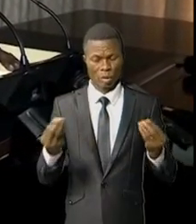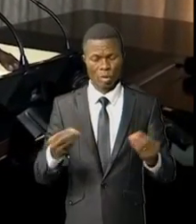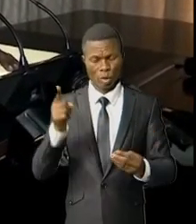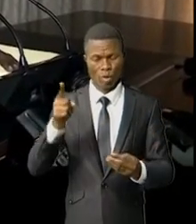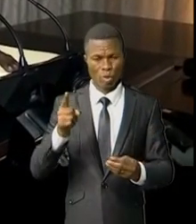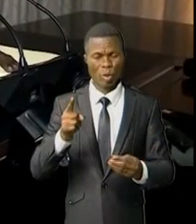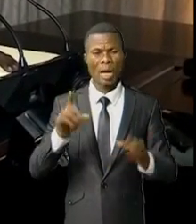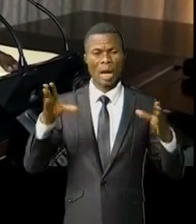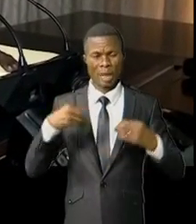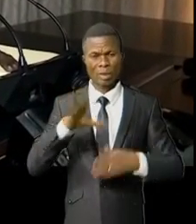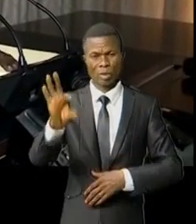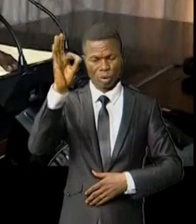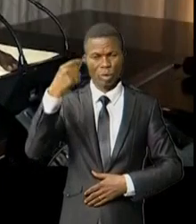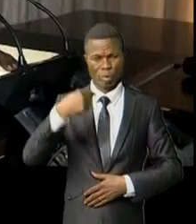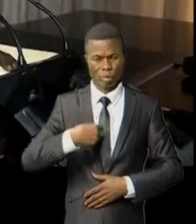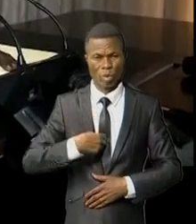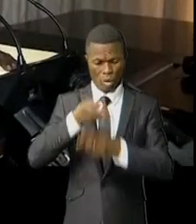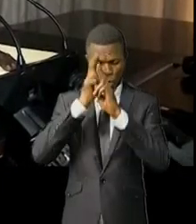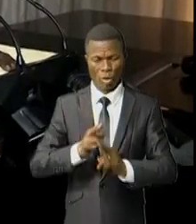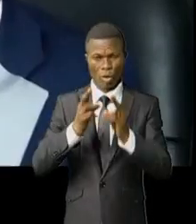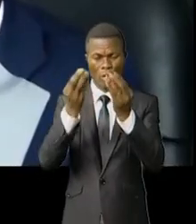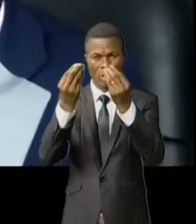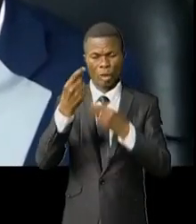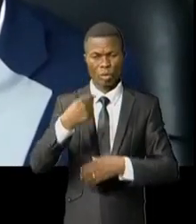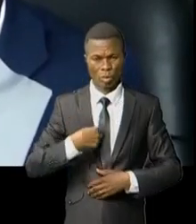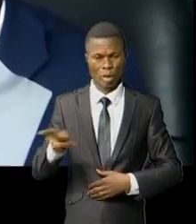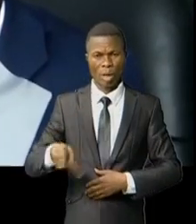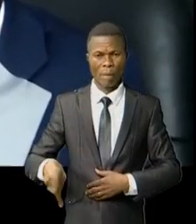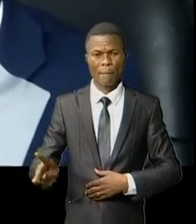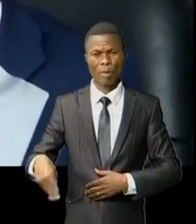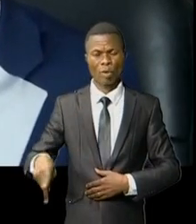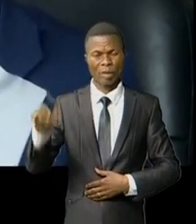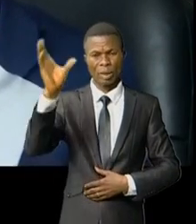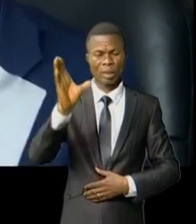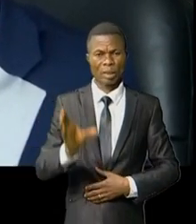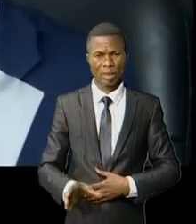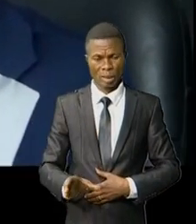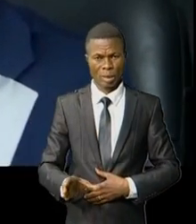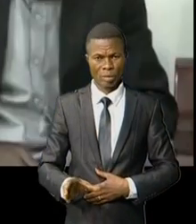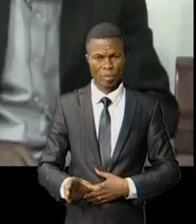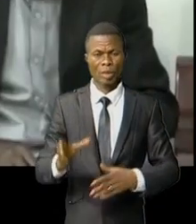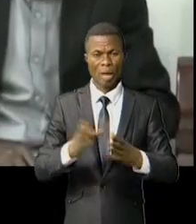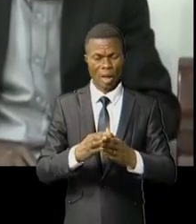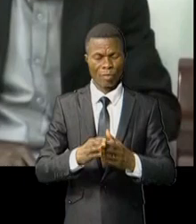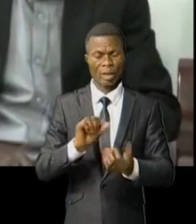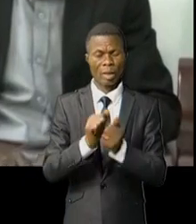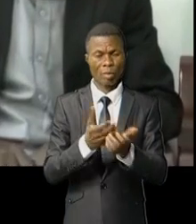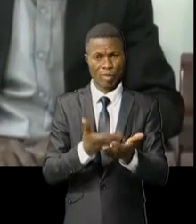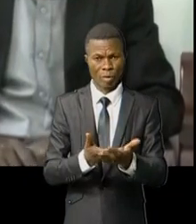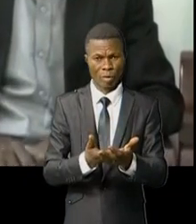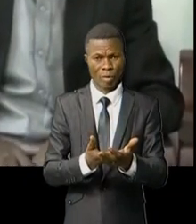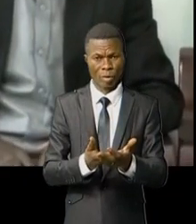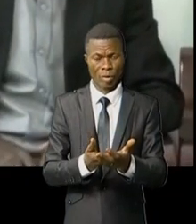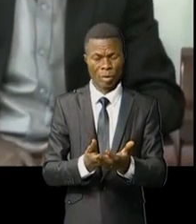Tshisekedi Tshilombo, pour l'honneur qu'il vient de rendre à la province du Congo central, qui, par ses effets, nous nous